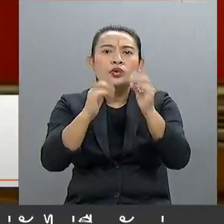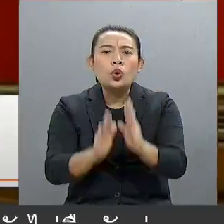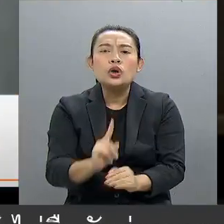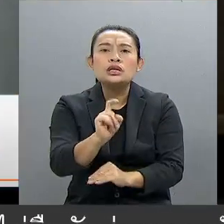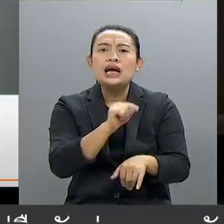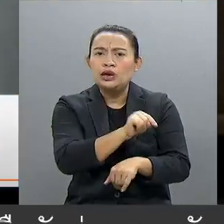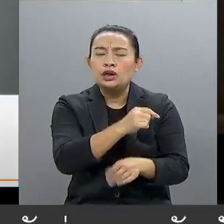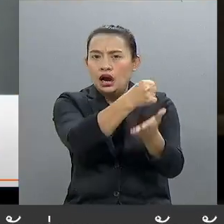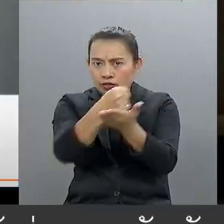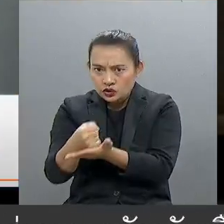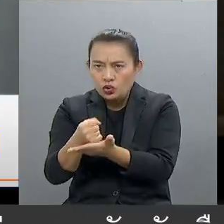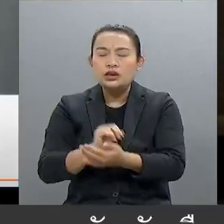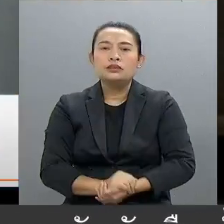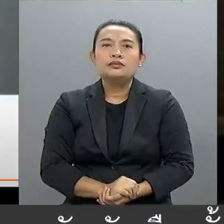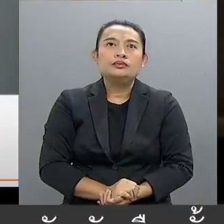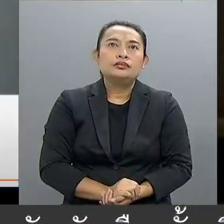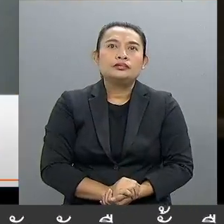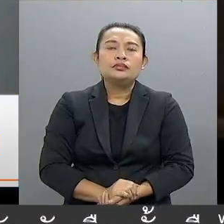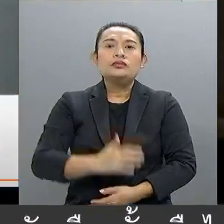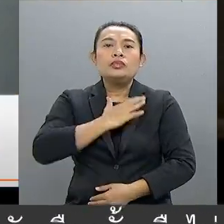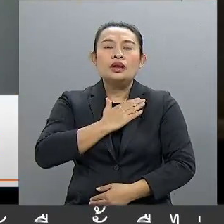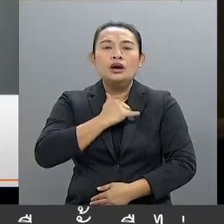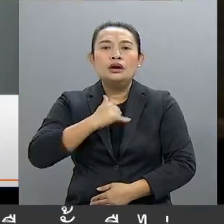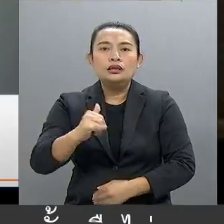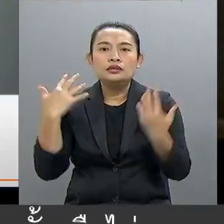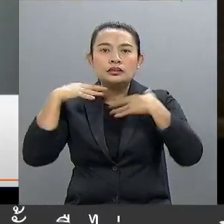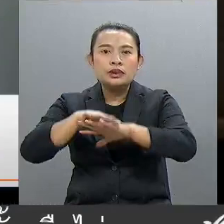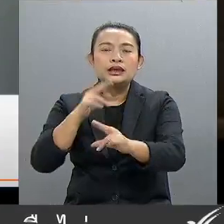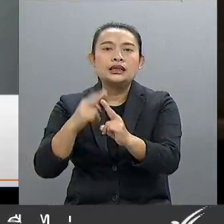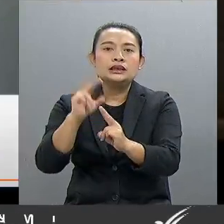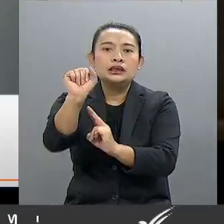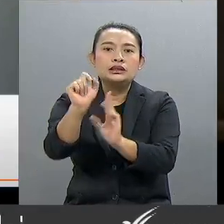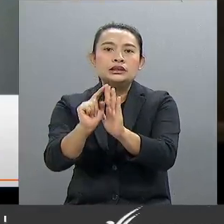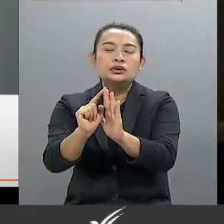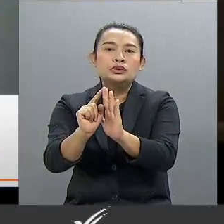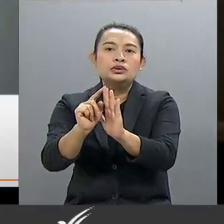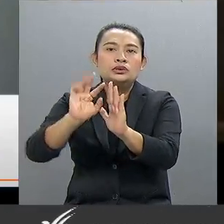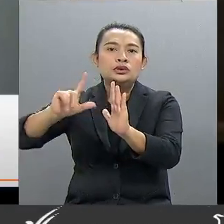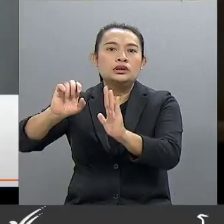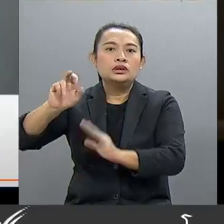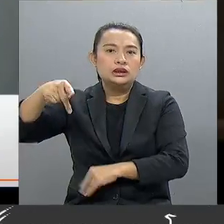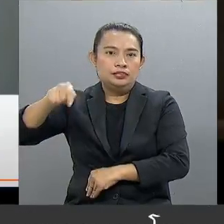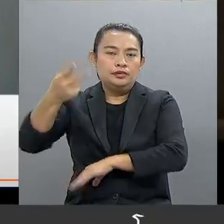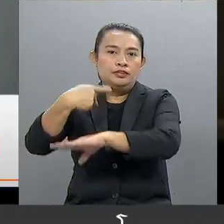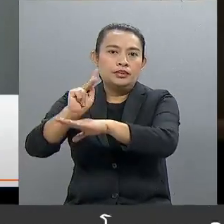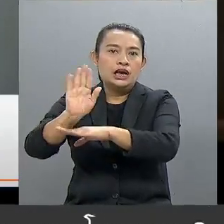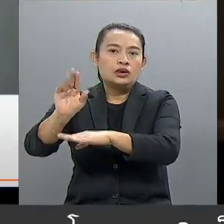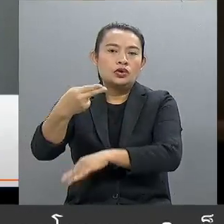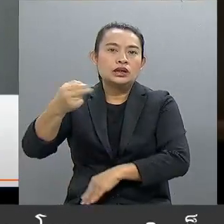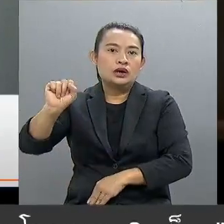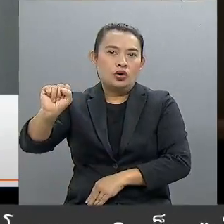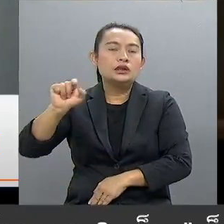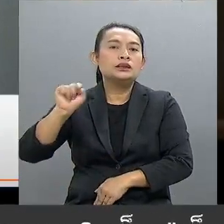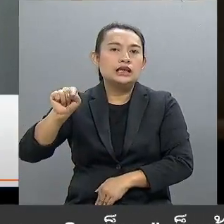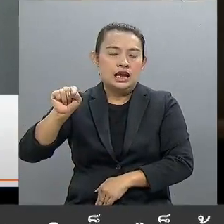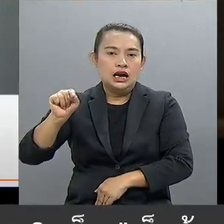ระก็บอกว่าตัวเองเนี่ยได้เข้ามาติดต่อกับนายสุชีพพฤติพันธ์พิสุทธิ์เป็นประธานสหกรณ์ให้ช่วยเหลือ